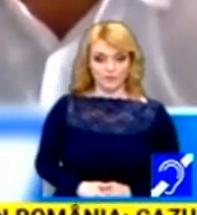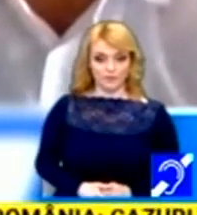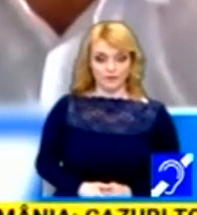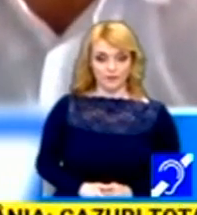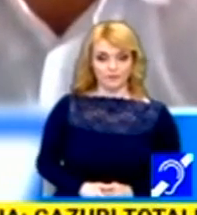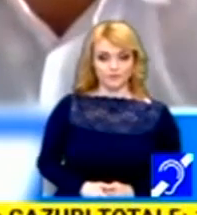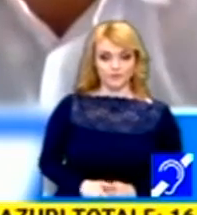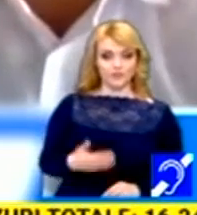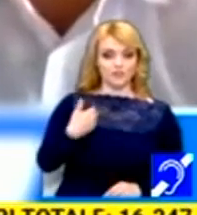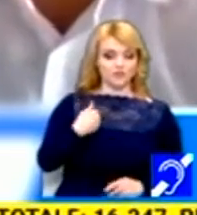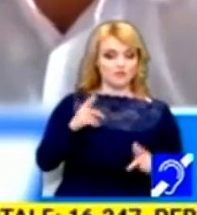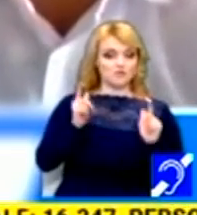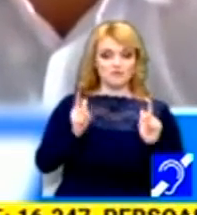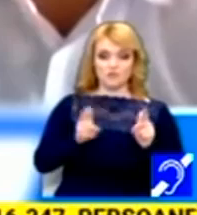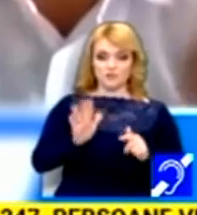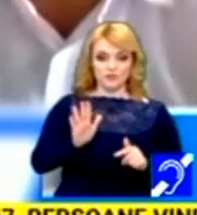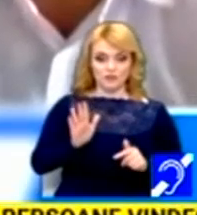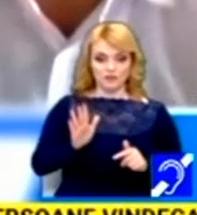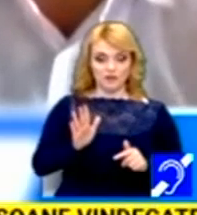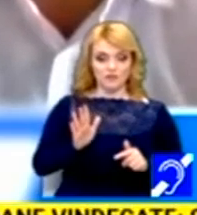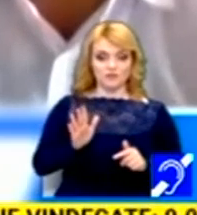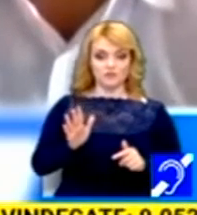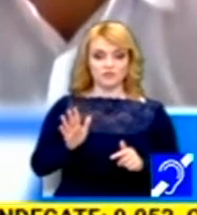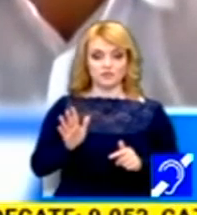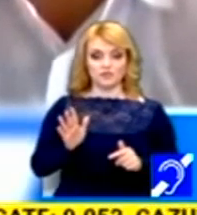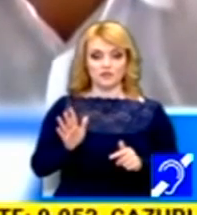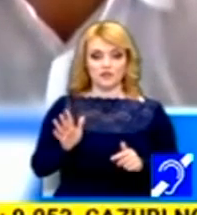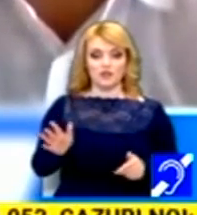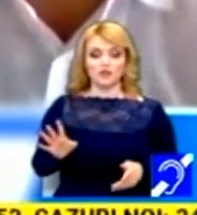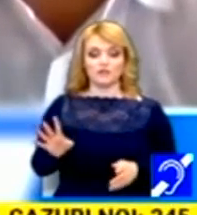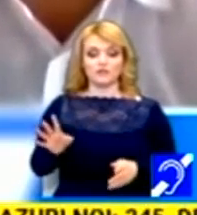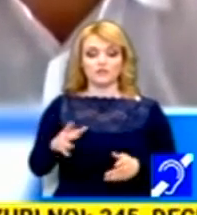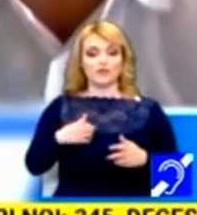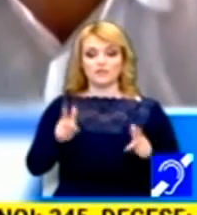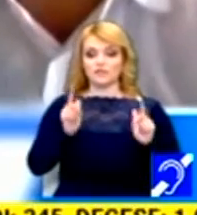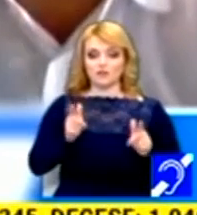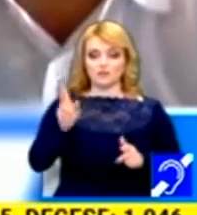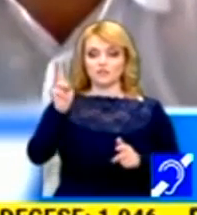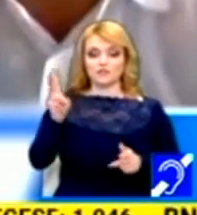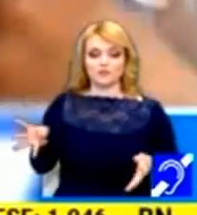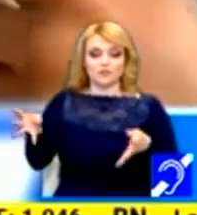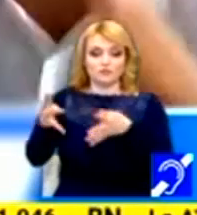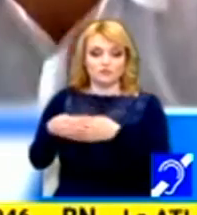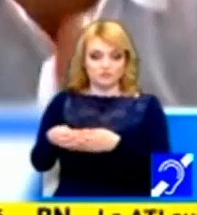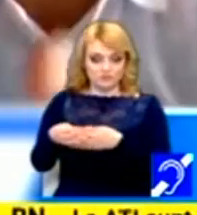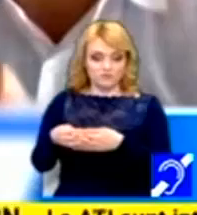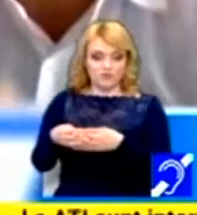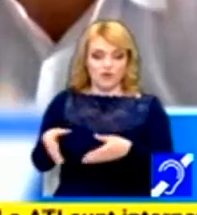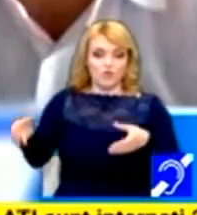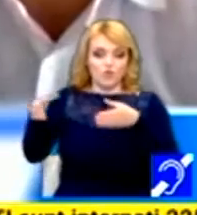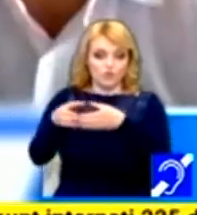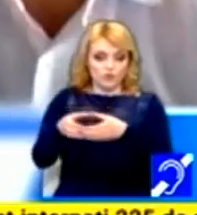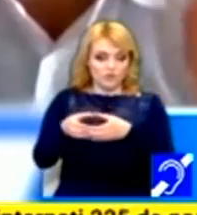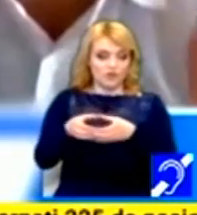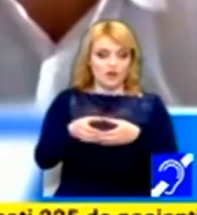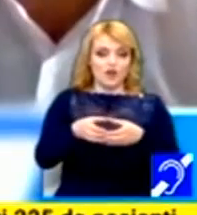Nu acceptăm să facem alianțe obscure de dragul dării jos a unui guvern. Preocuparea noastră este nu doar pentru